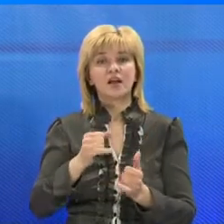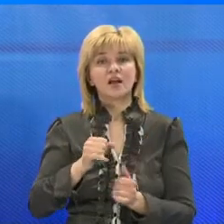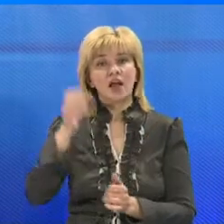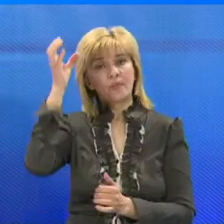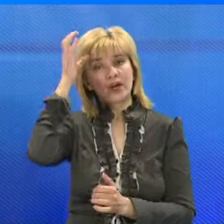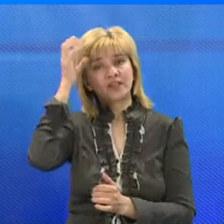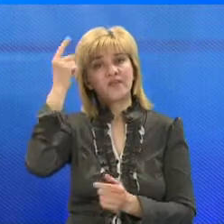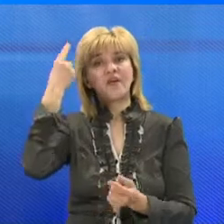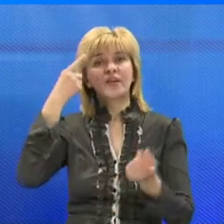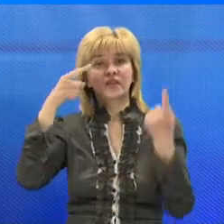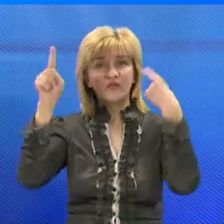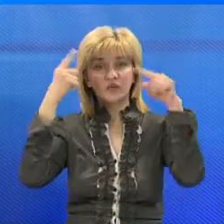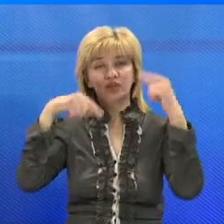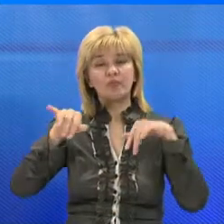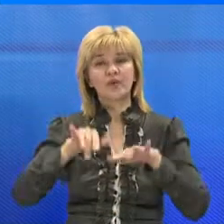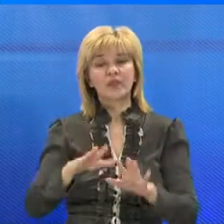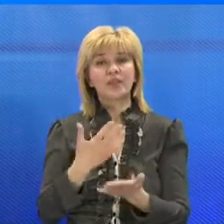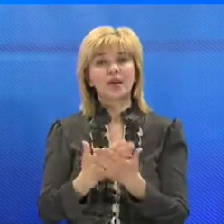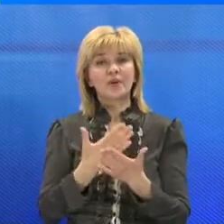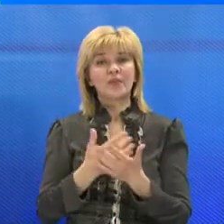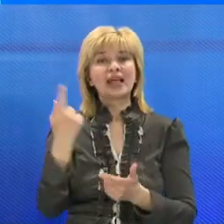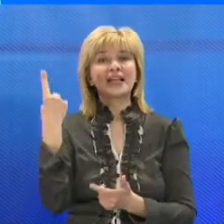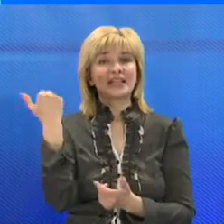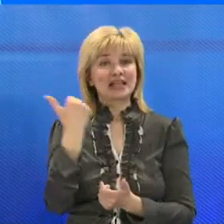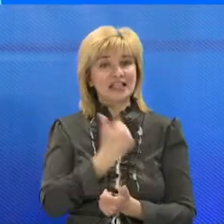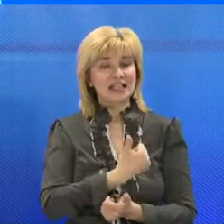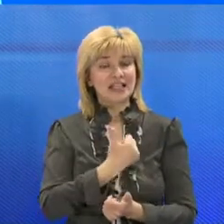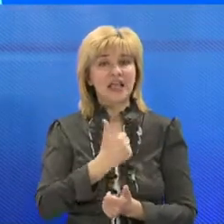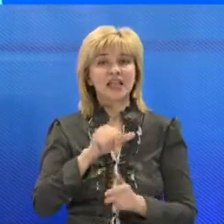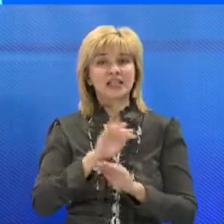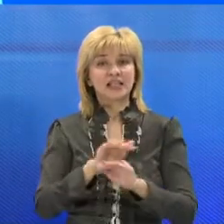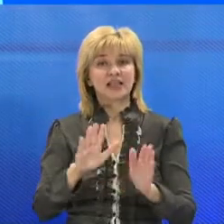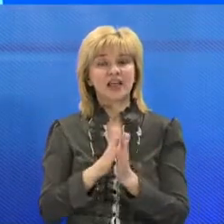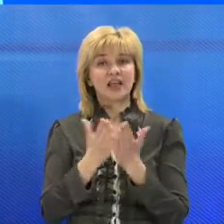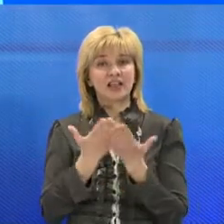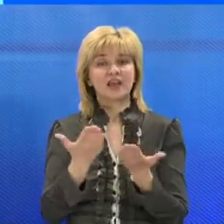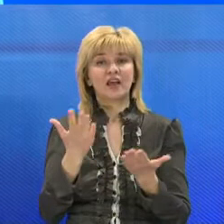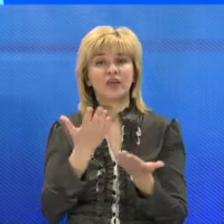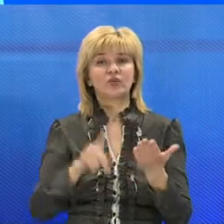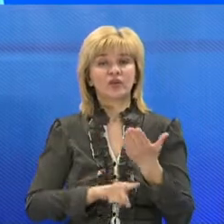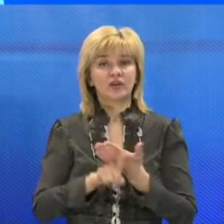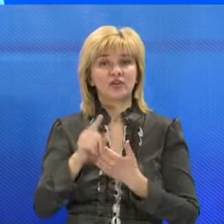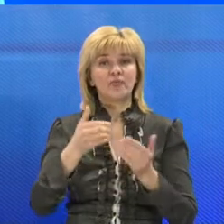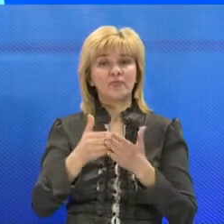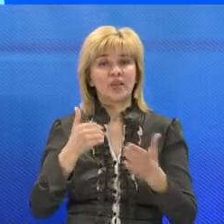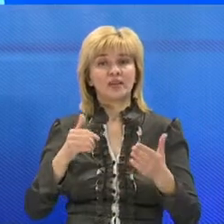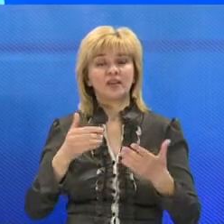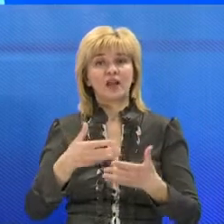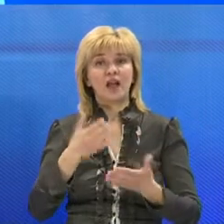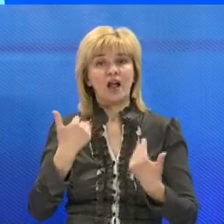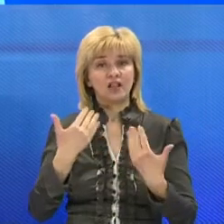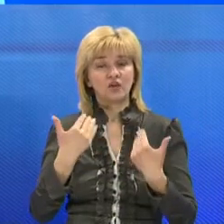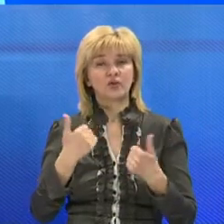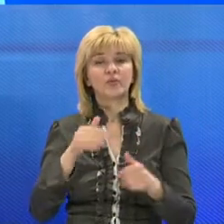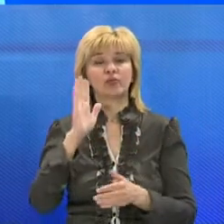мероприемствам. У приватности тыдень дитячей книги, який стартовал в области у передадзень початку весновых школьных каникулов, станет